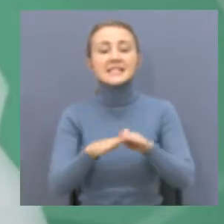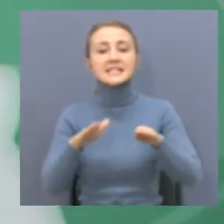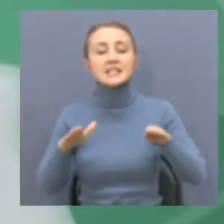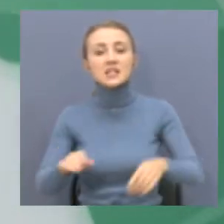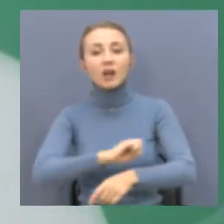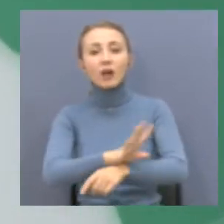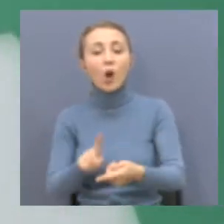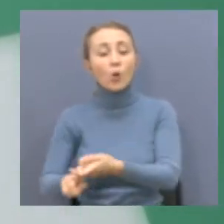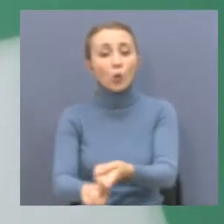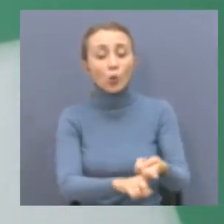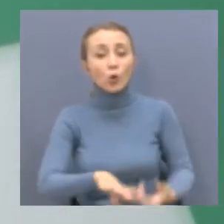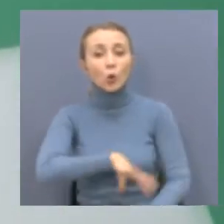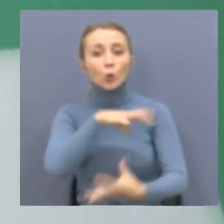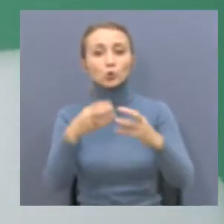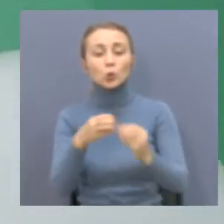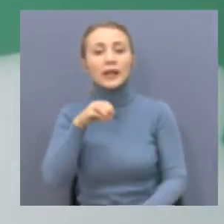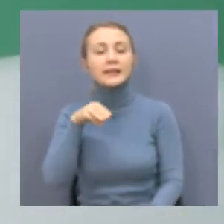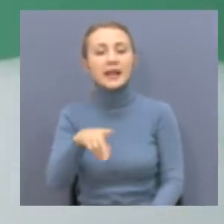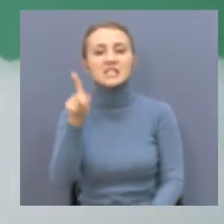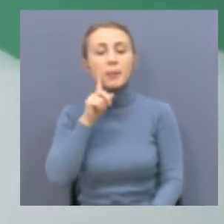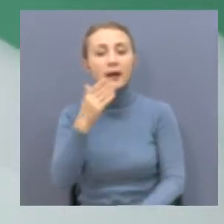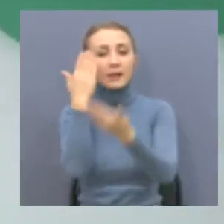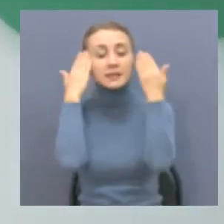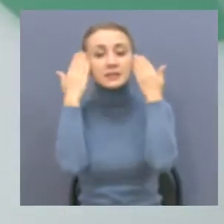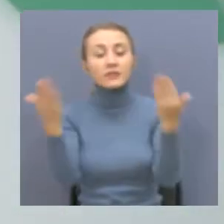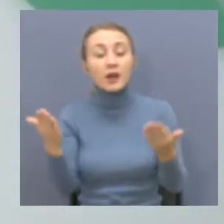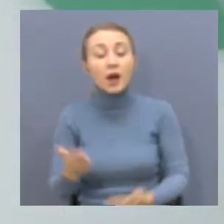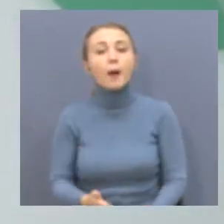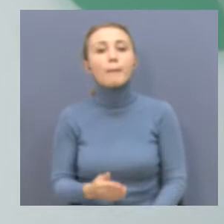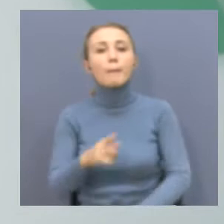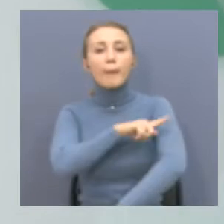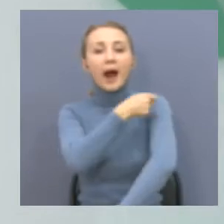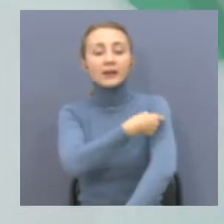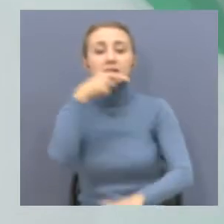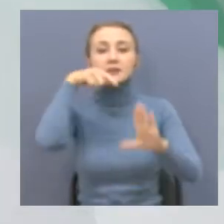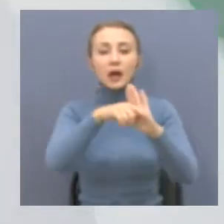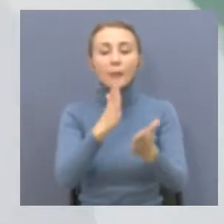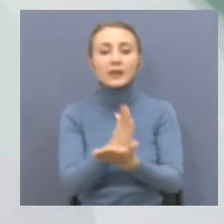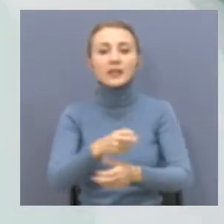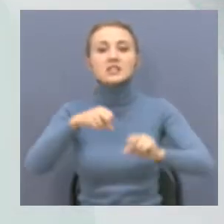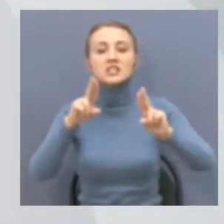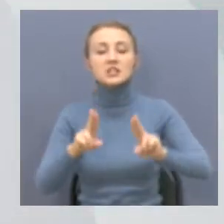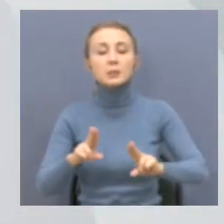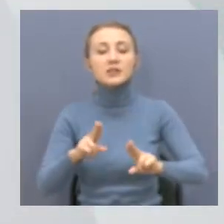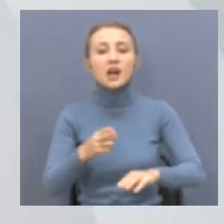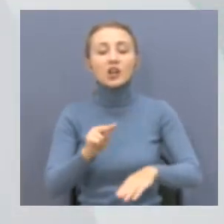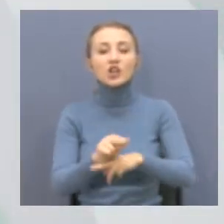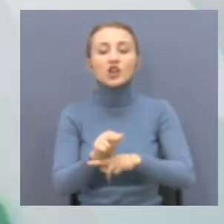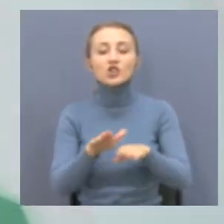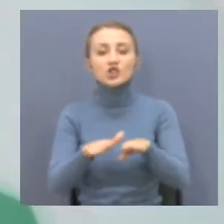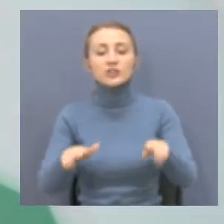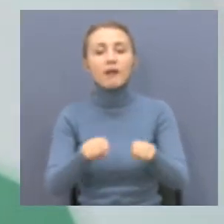тест қорытындысы шыққан жоқ. Вирустық індеттен балаларды емдеу үшін аталмыш ауруханада арнайы инфекциялық стационар ашылған.